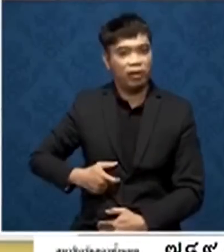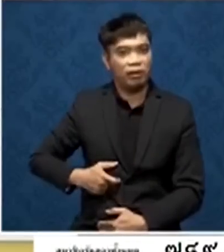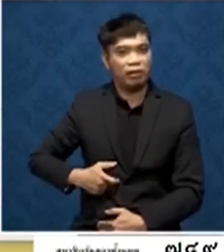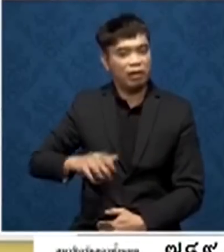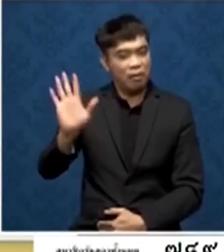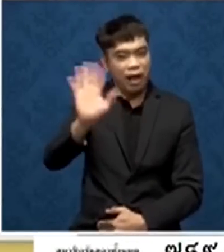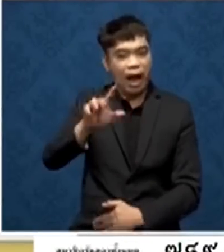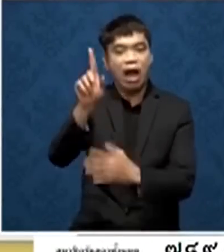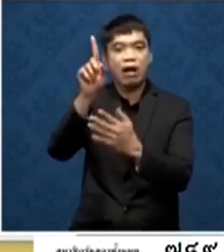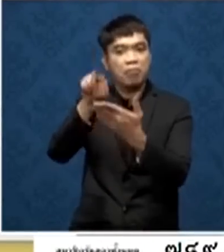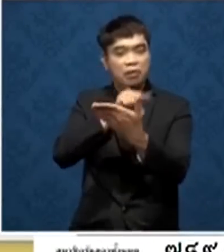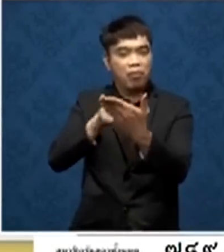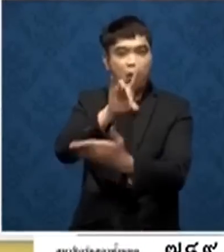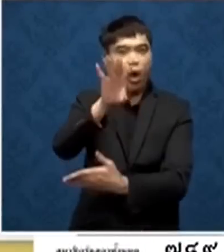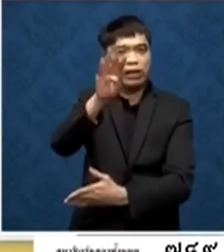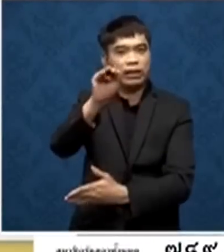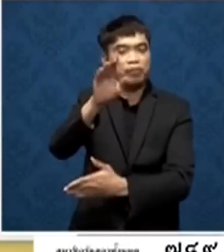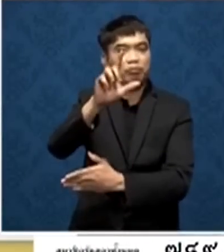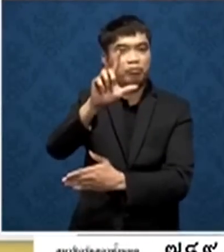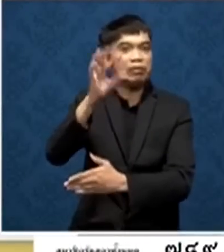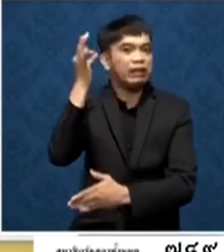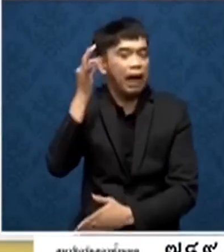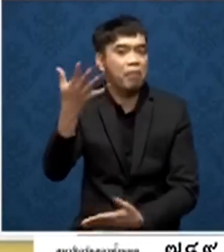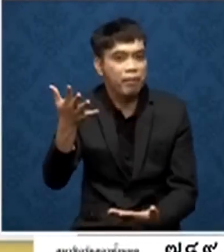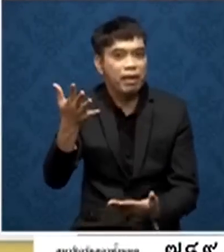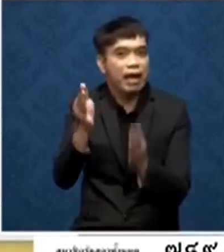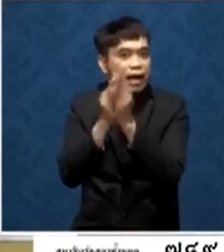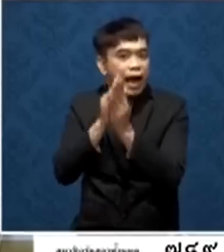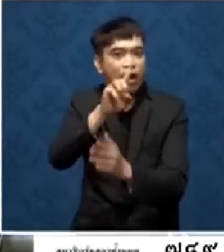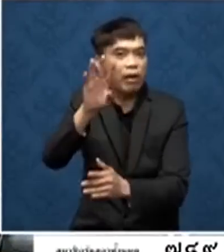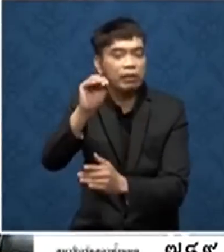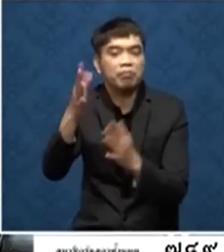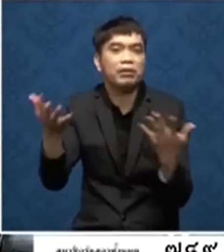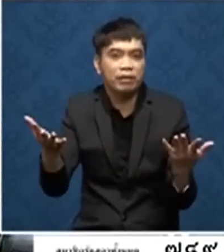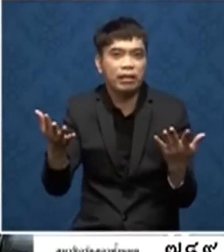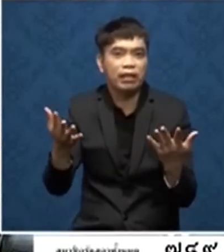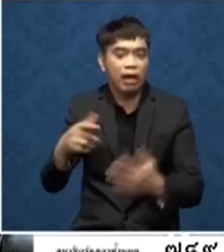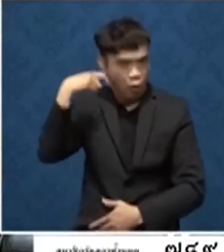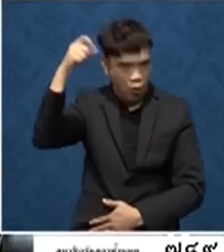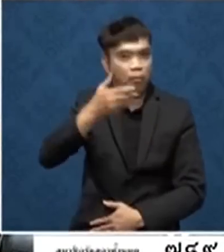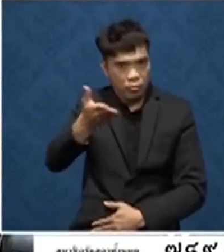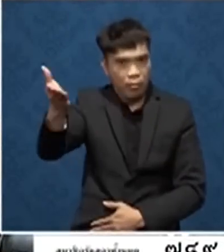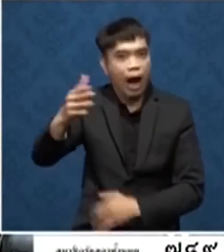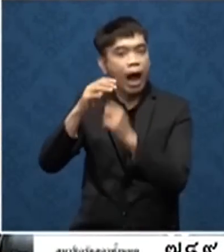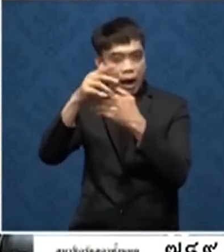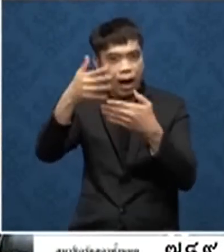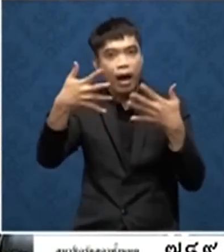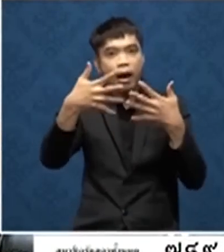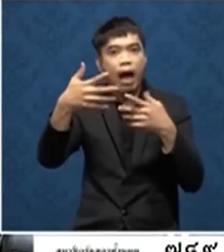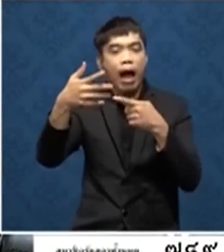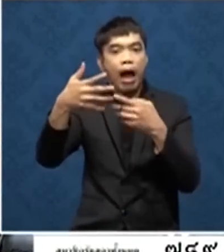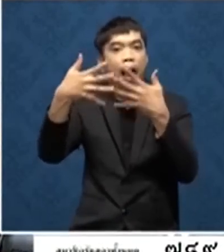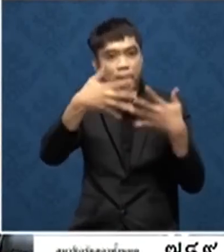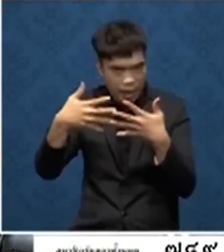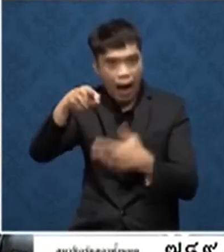ท่านไม่มีทางได้ 140ที่นั่งครับผมพูดได้เลยท่านลองไปพม่าอเมริกาช่วยอะไรได้ทหาร